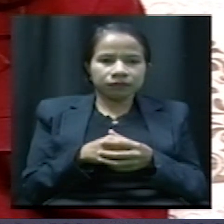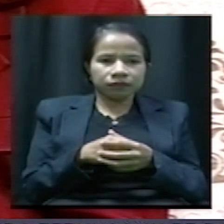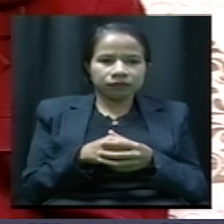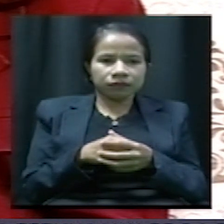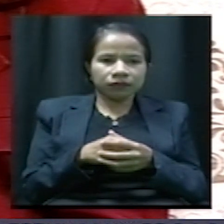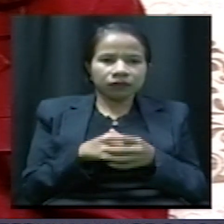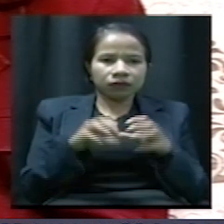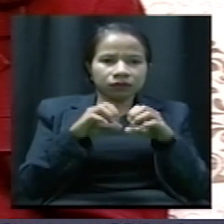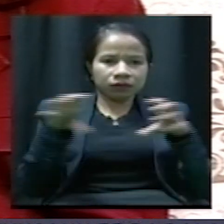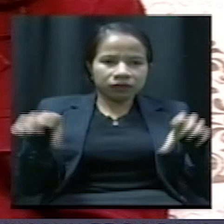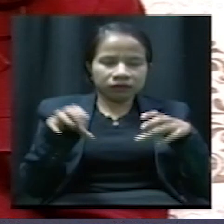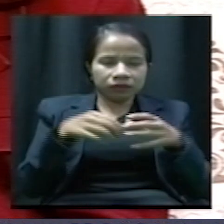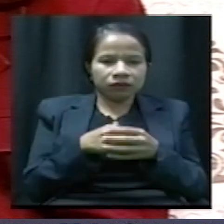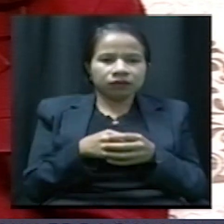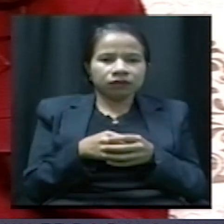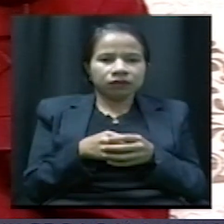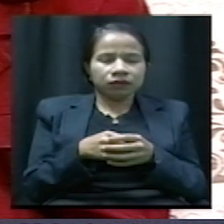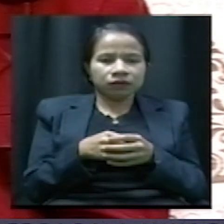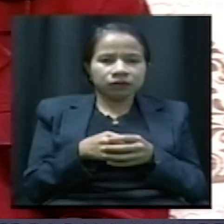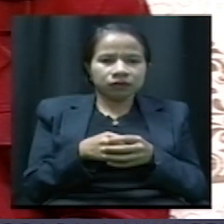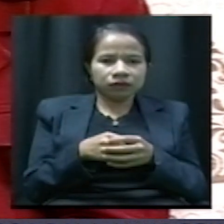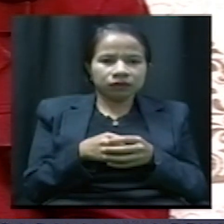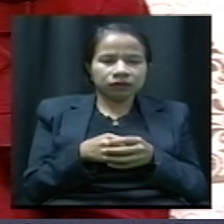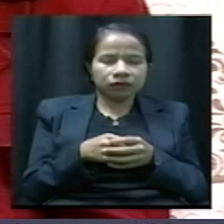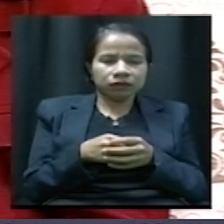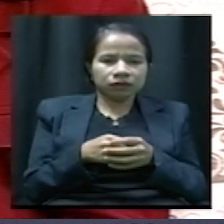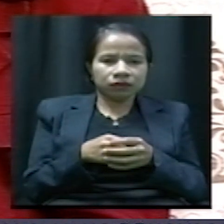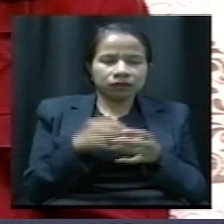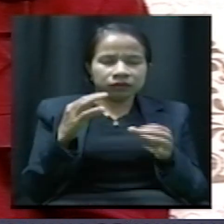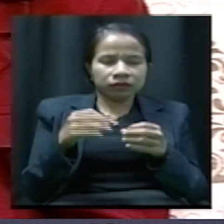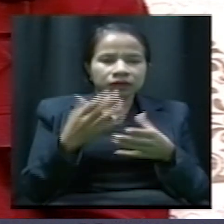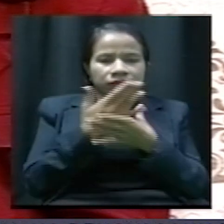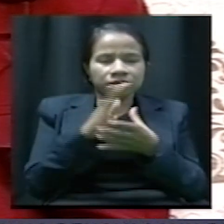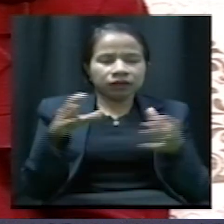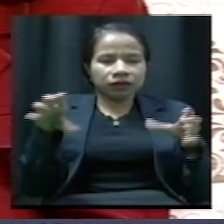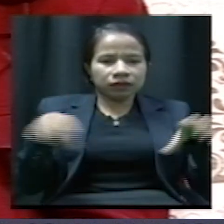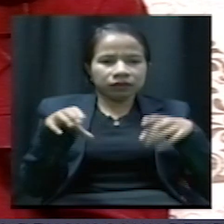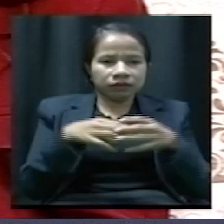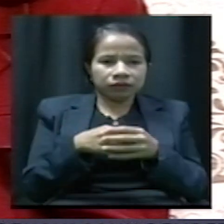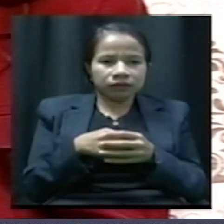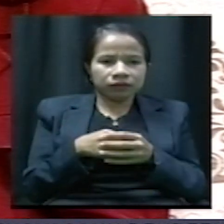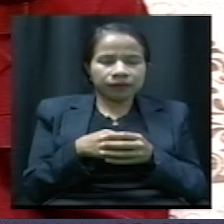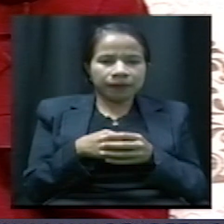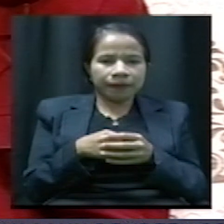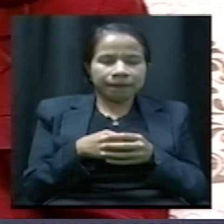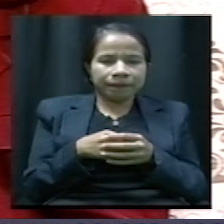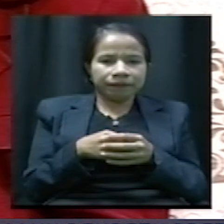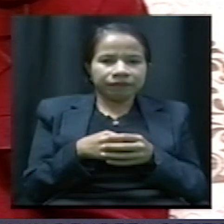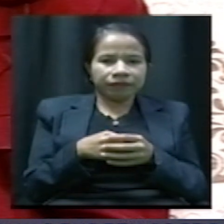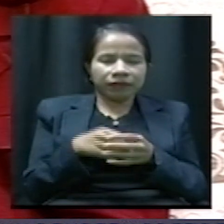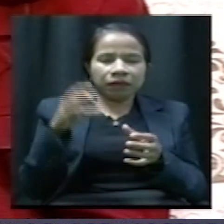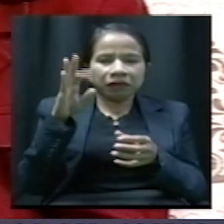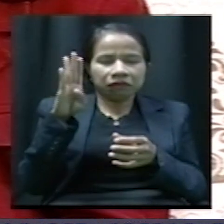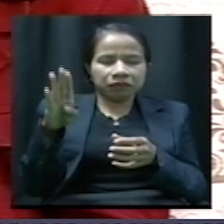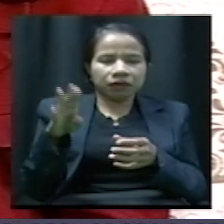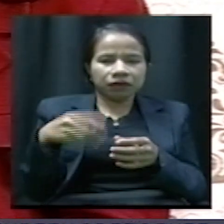no instituição balun ita bot mo sita ona kata daruma sira fahe servisu kampu de trabalho sira fahe ba media